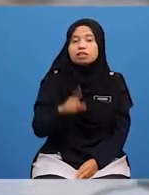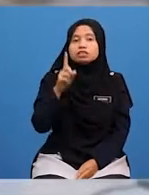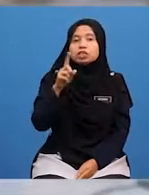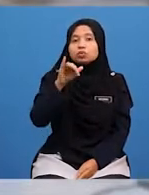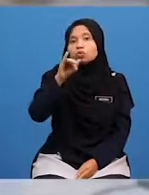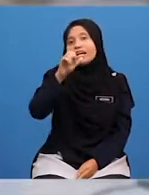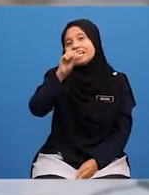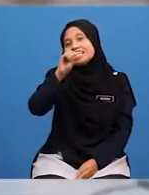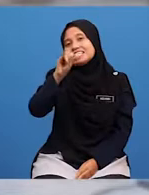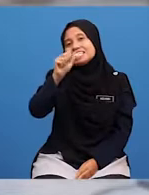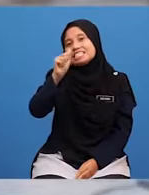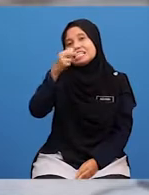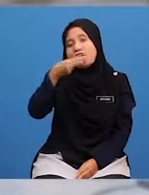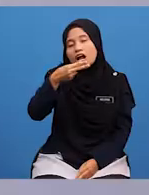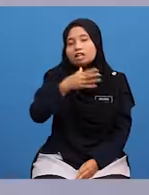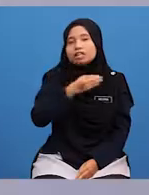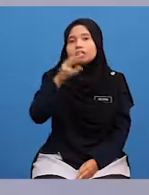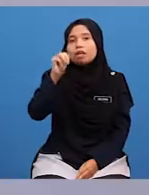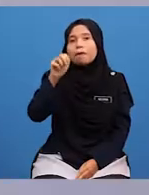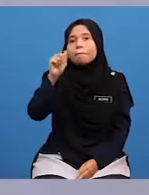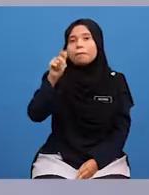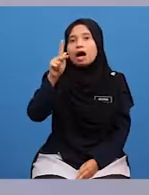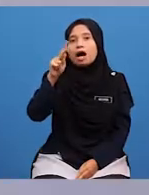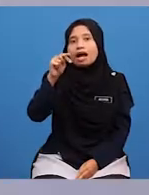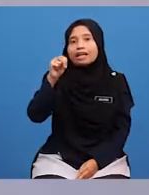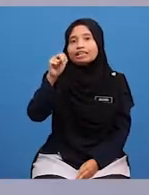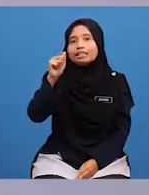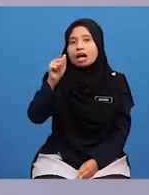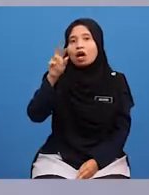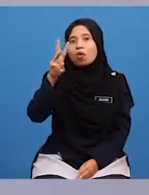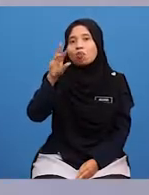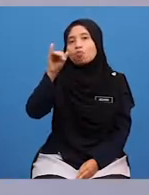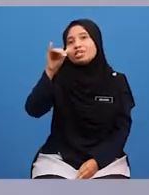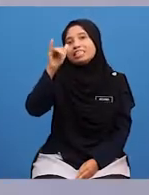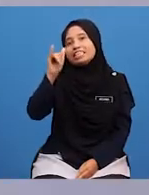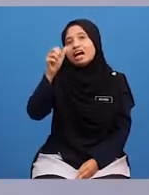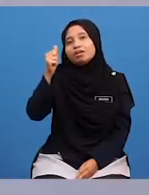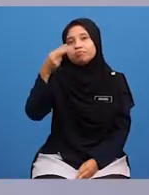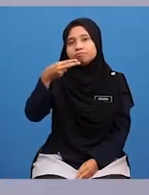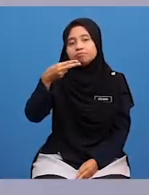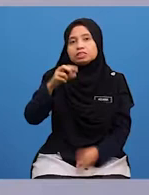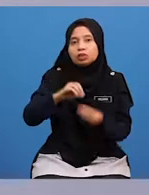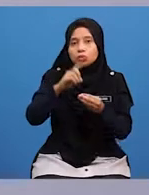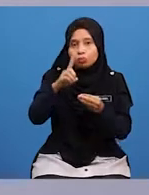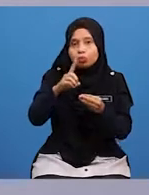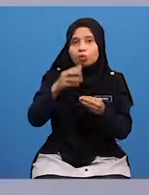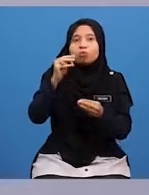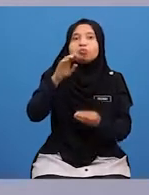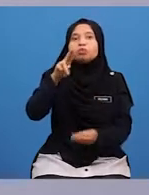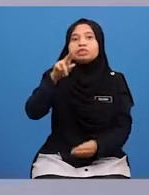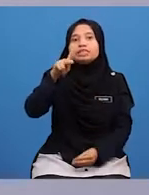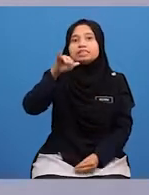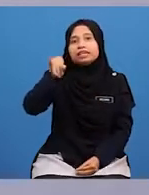hissiah dan mukjizat maknawiyah. Mukjizat hissiah ialah mukjizat yang dapat